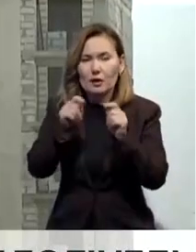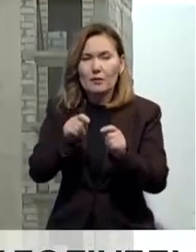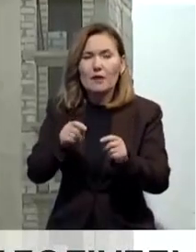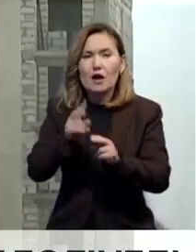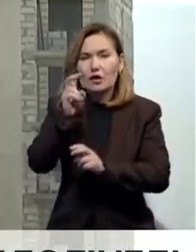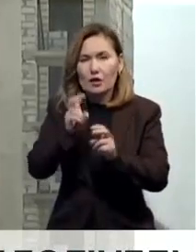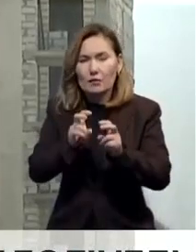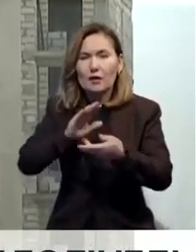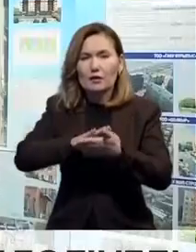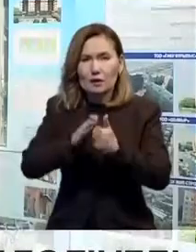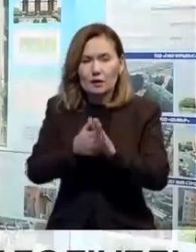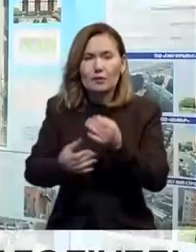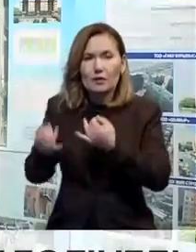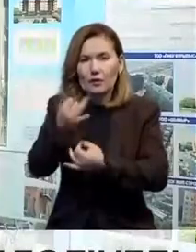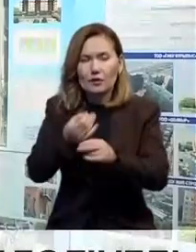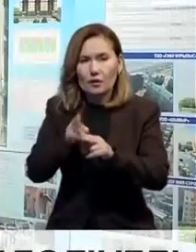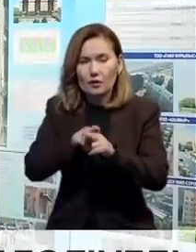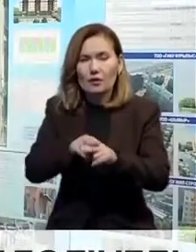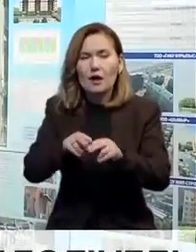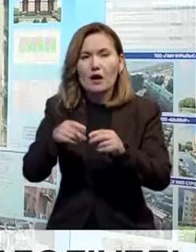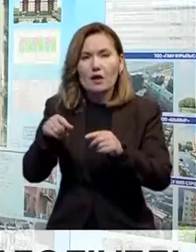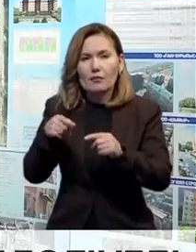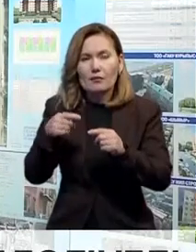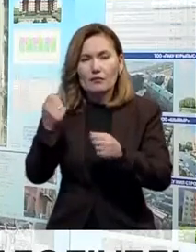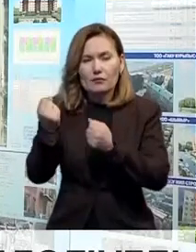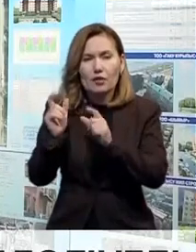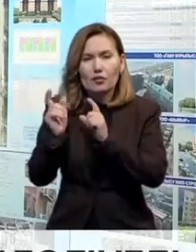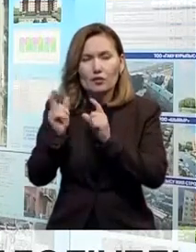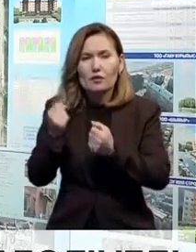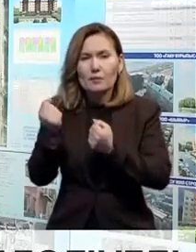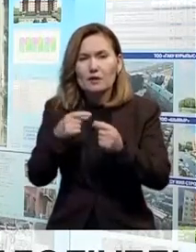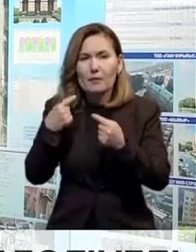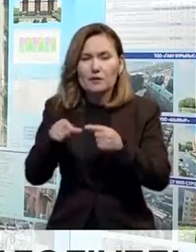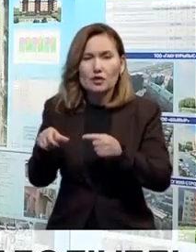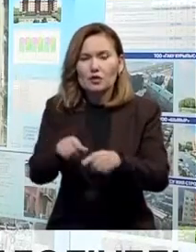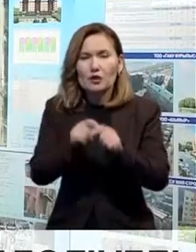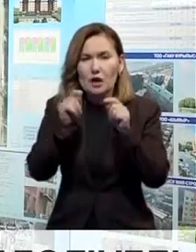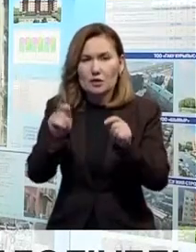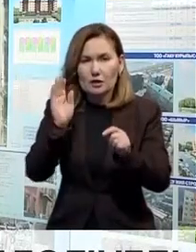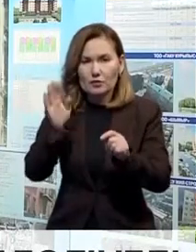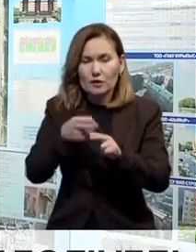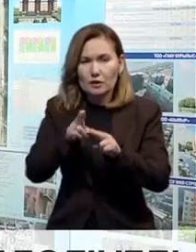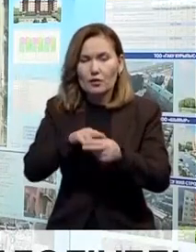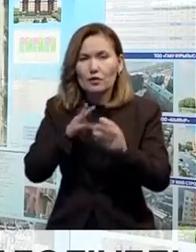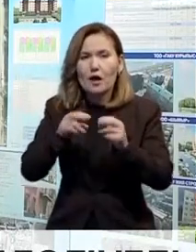бірге келіссөз жүргіздік. Ол зауытқа өзі айналма жеке басқа жол салатын болады. Оны қосымша пысықтаймыз. Бірден қазір